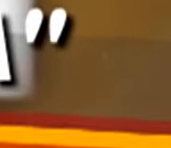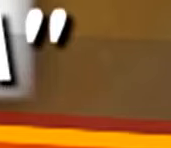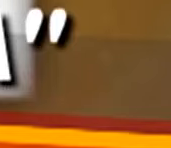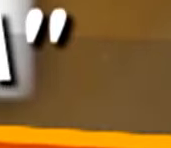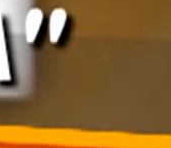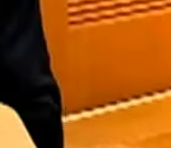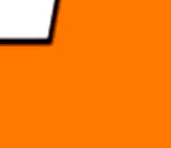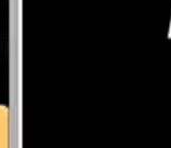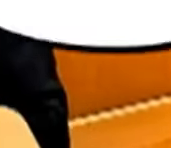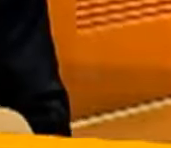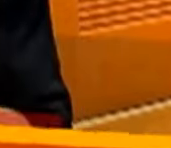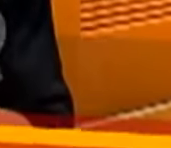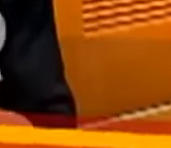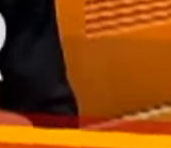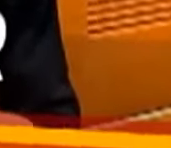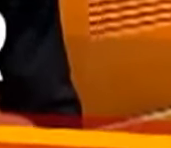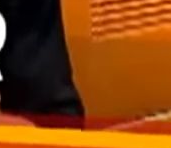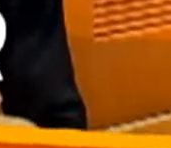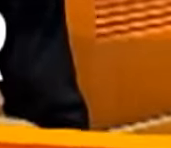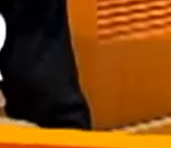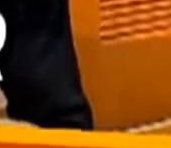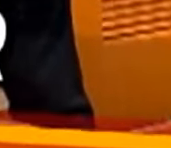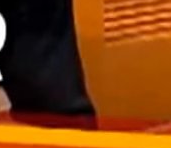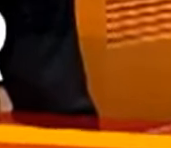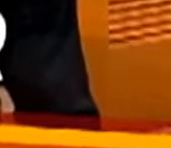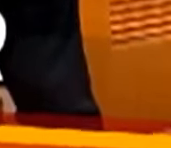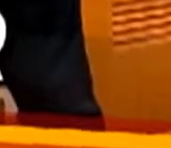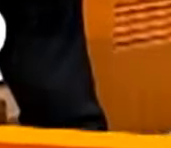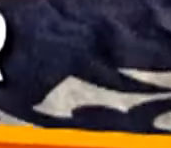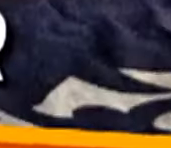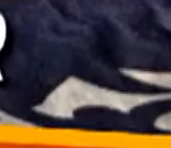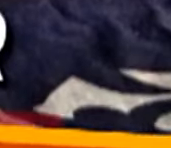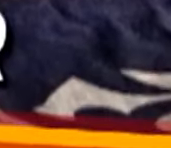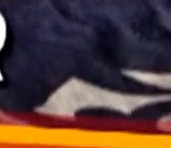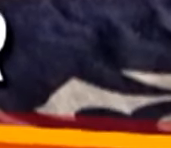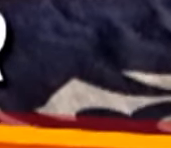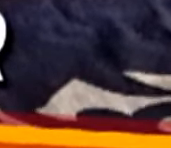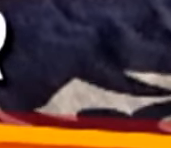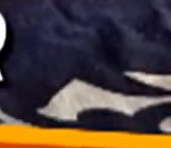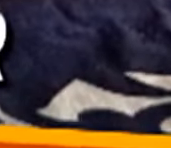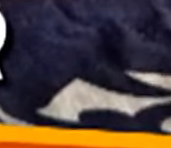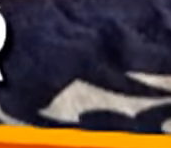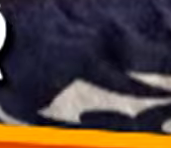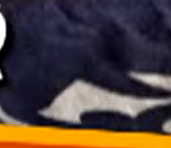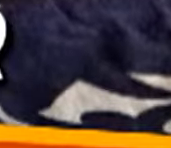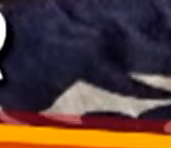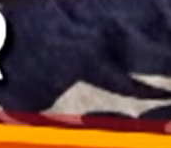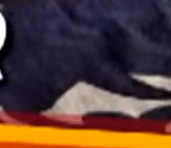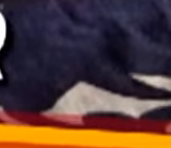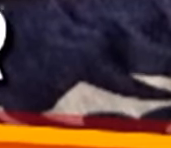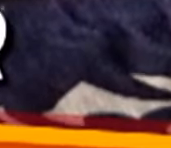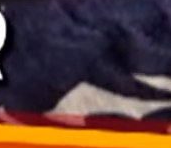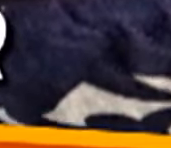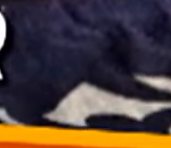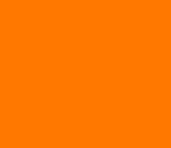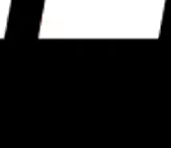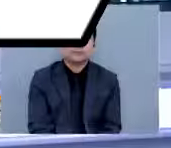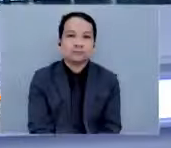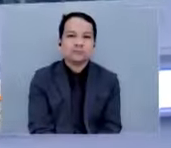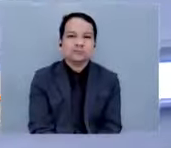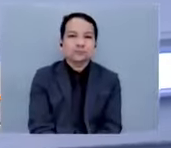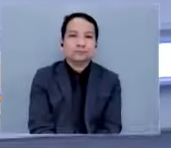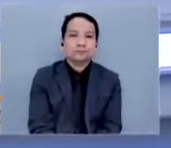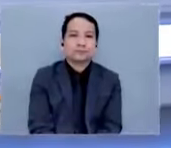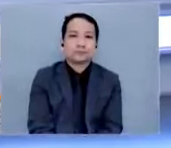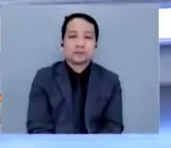Jose. At inaani na Claudine Barreto na hulog sa escalator ng isang mall sa Taguig. Yan at